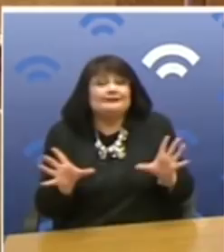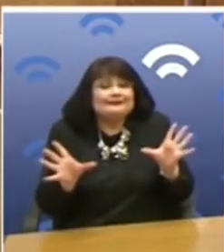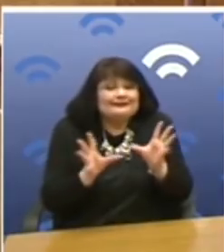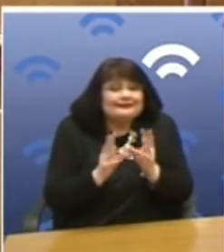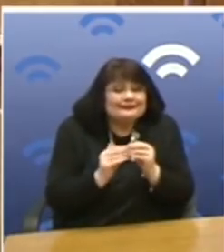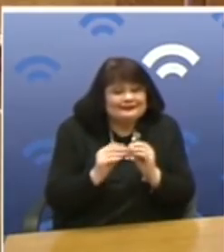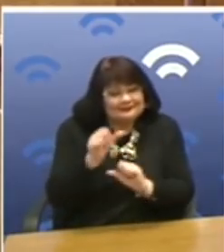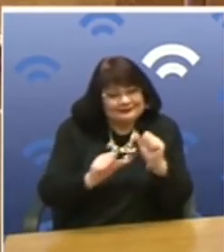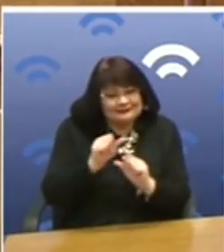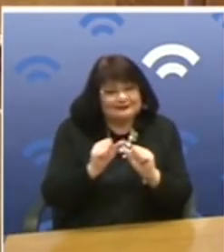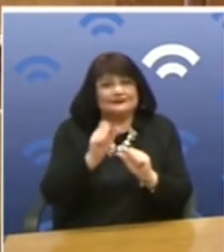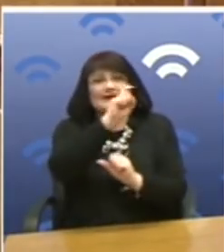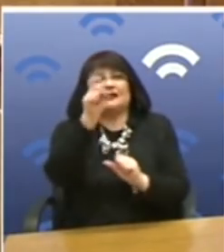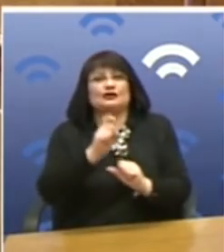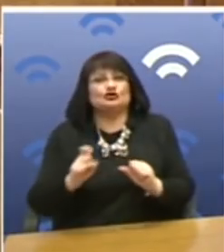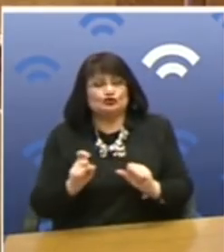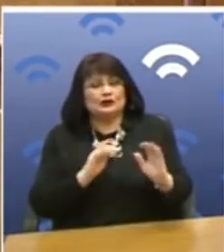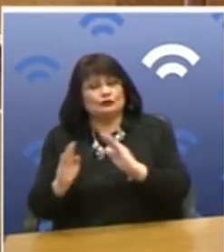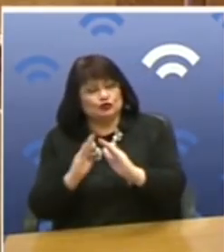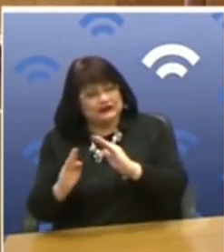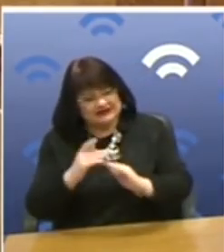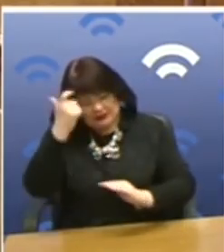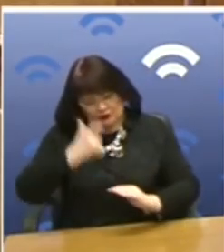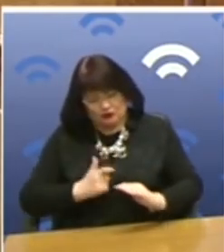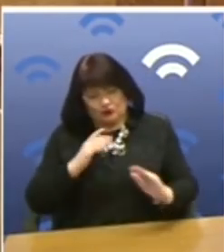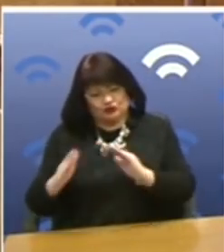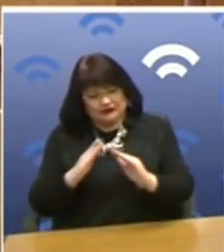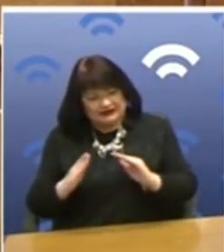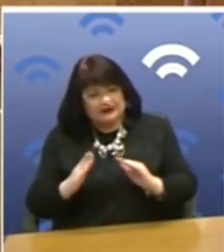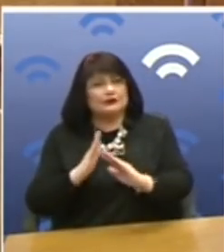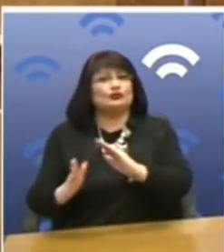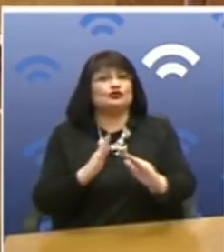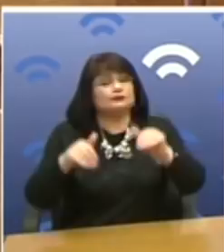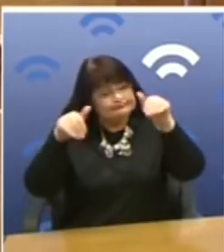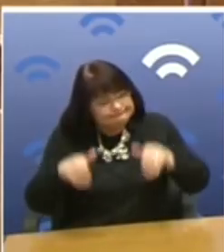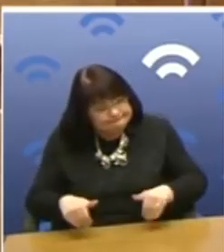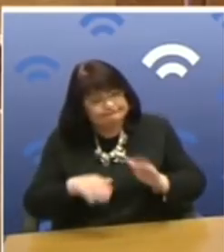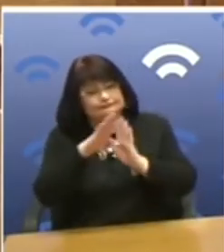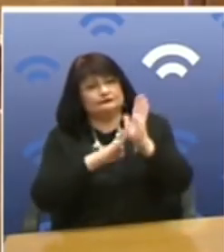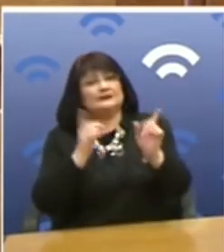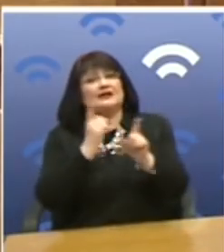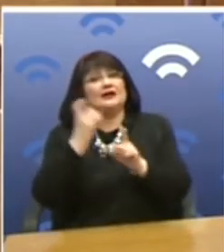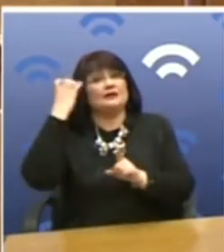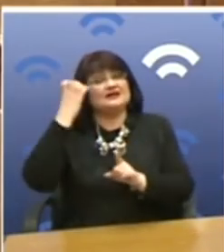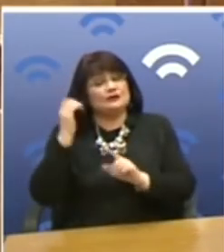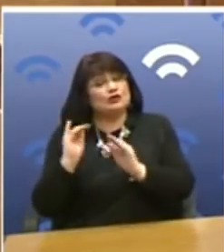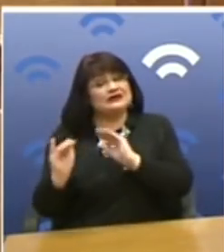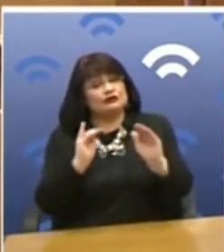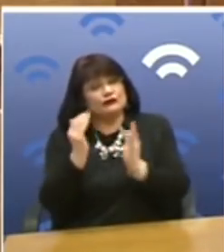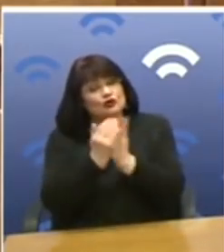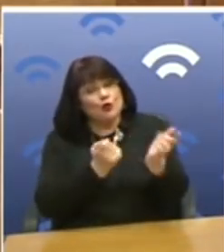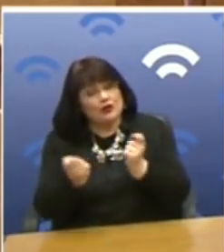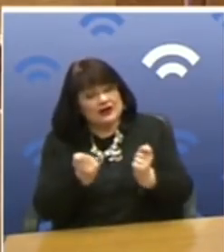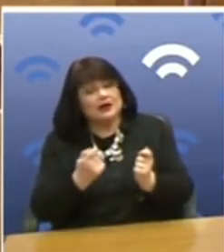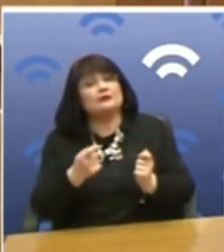να προστατευτεί και να προστατεύσει, τήρησε τις οδηγίες των ειδικών επιστημόνων με